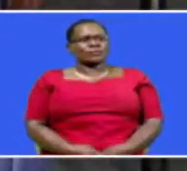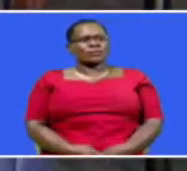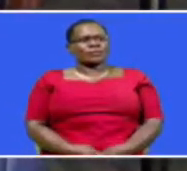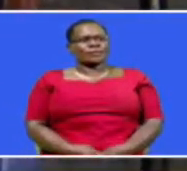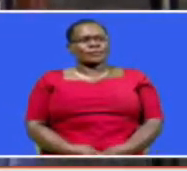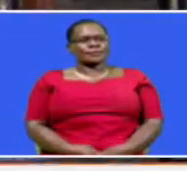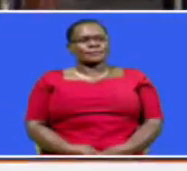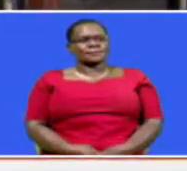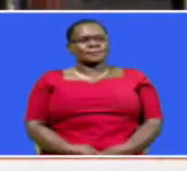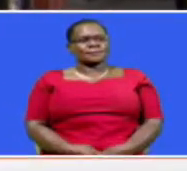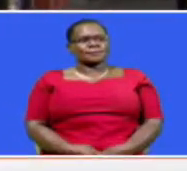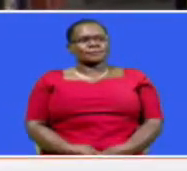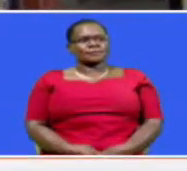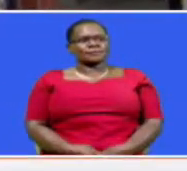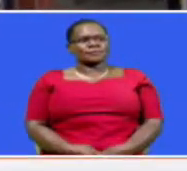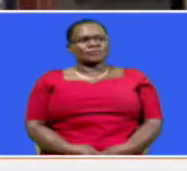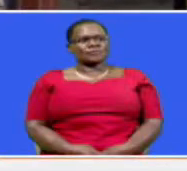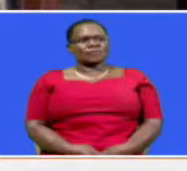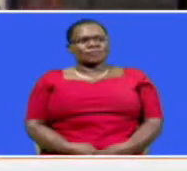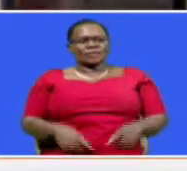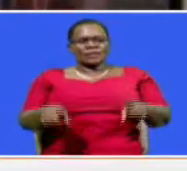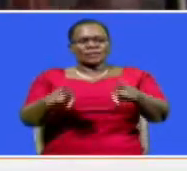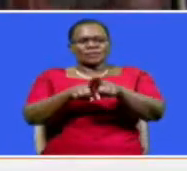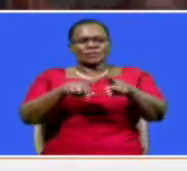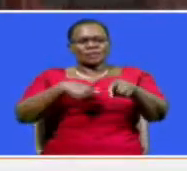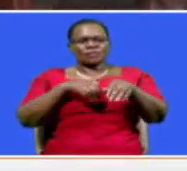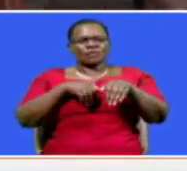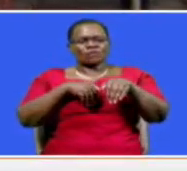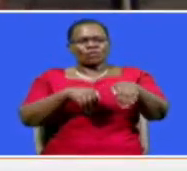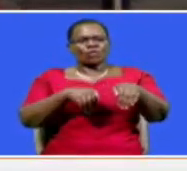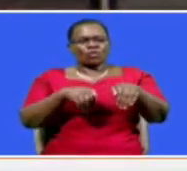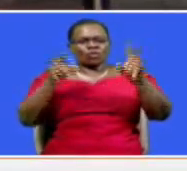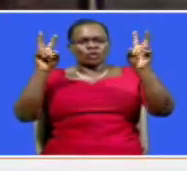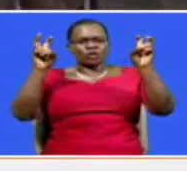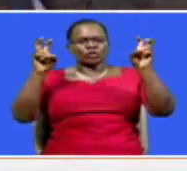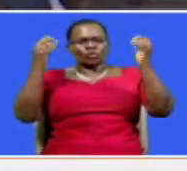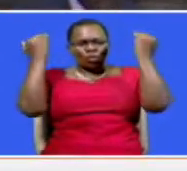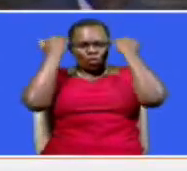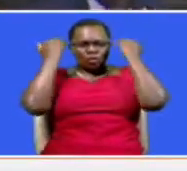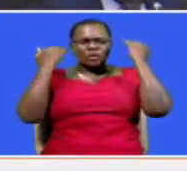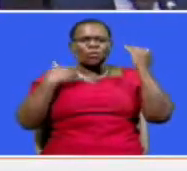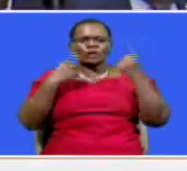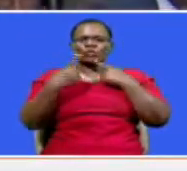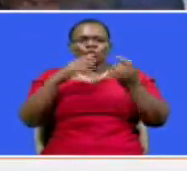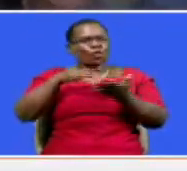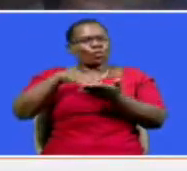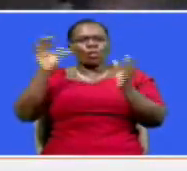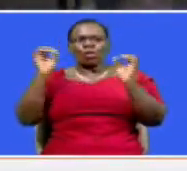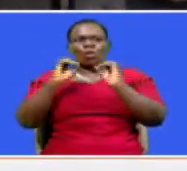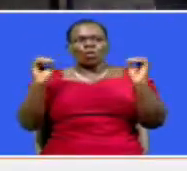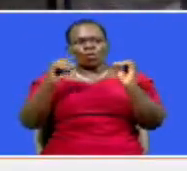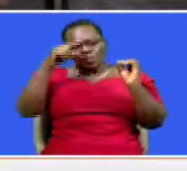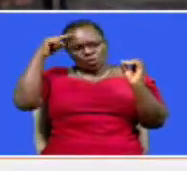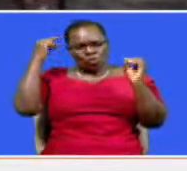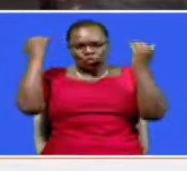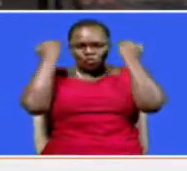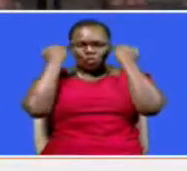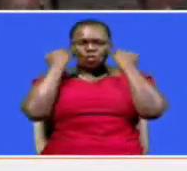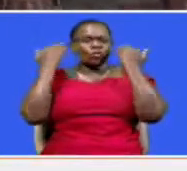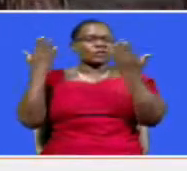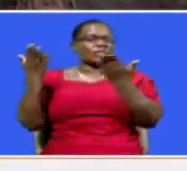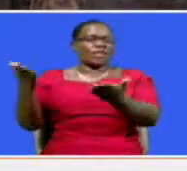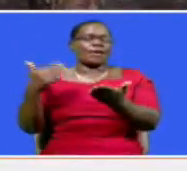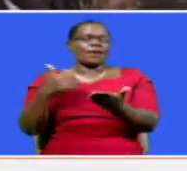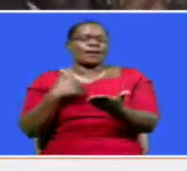constitution, our enabling legislation is the Energy Act, but we also, these are matters before court, I don't want to speak on matters that are sub judice, and